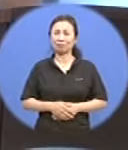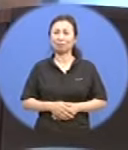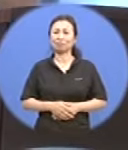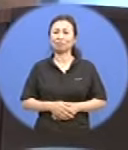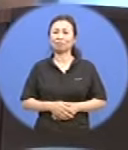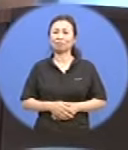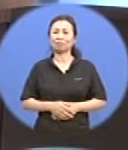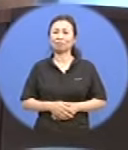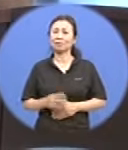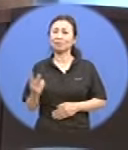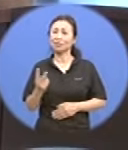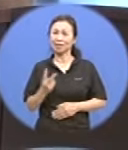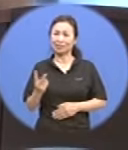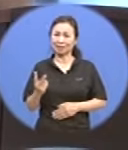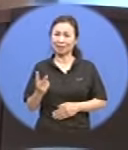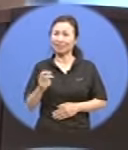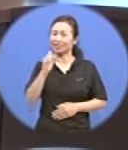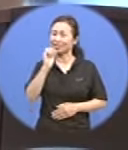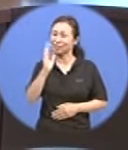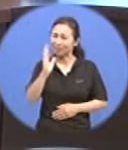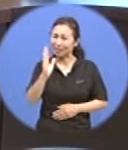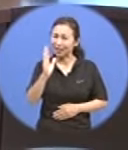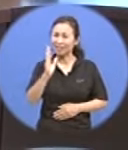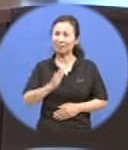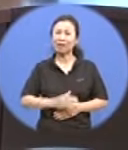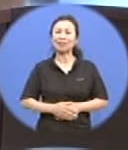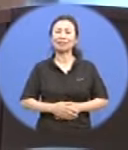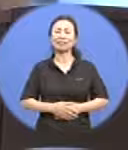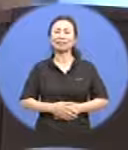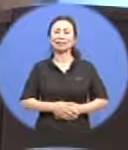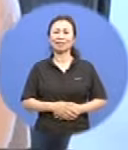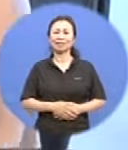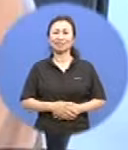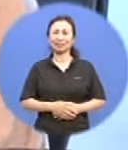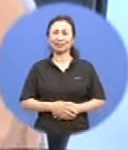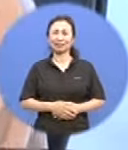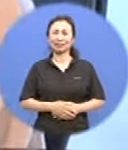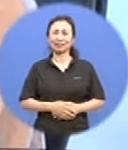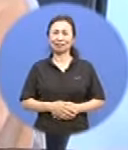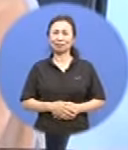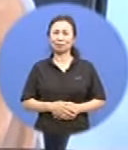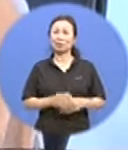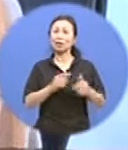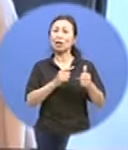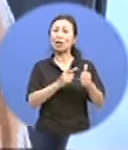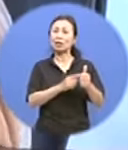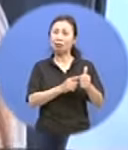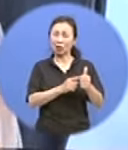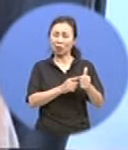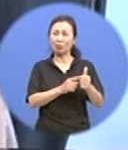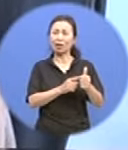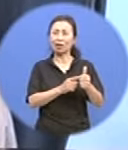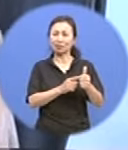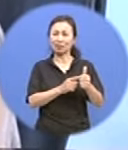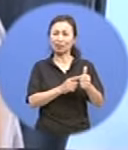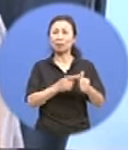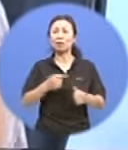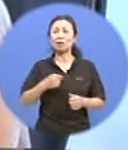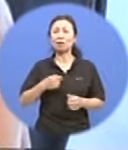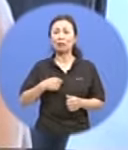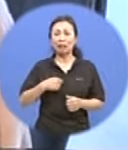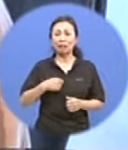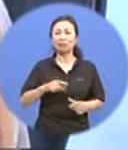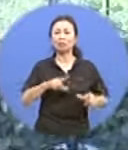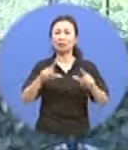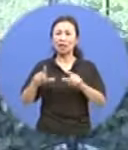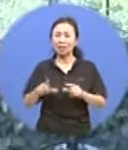それでは澤田さん、そして三坂知事、よろしくお願いします。よろしくお願いします。さて澤田さんは、私たちの生活に欠かせない日用